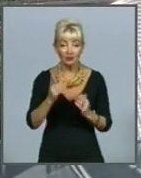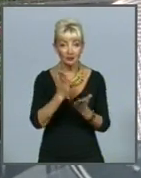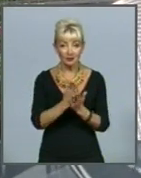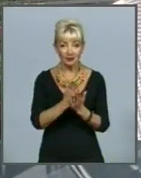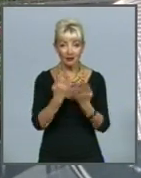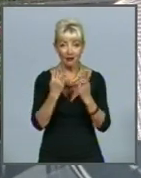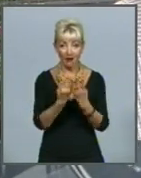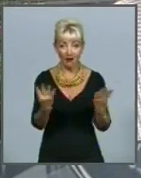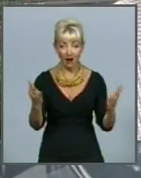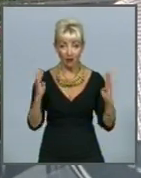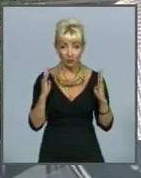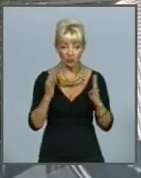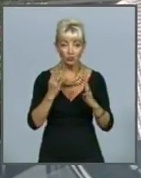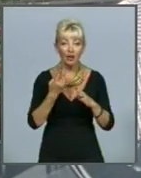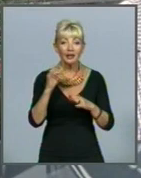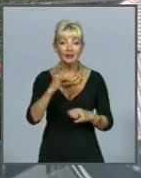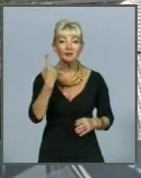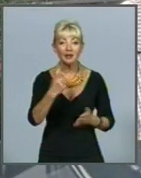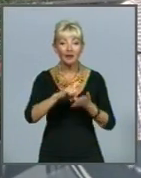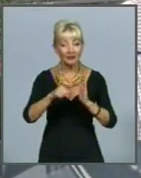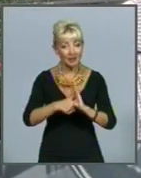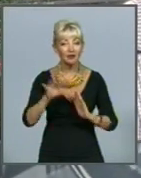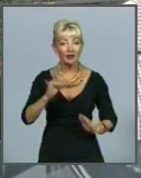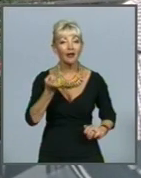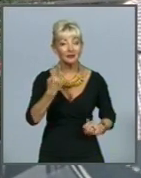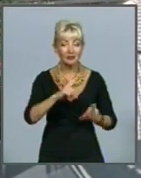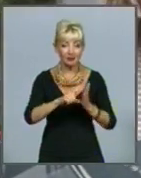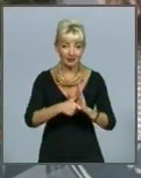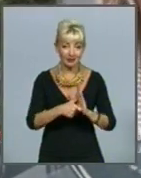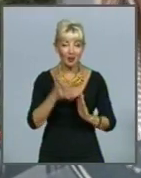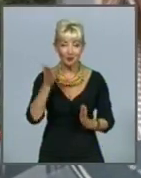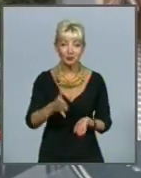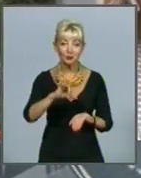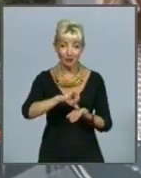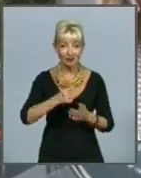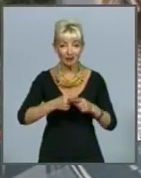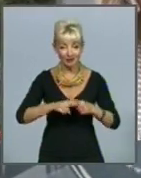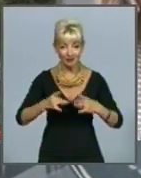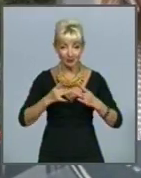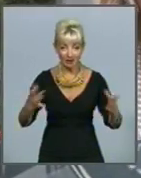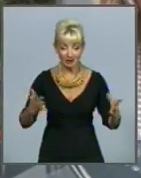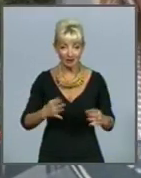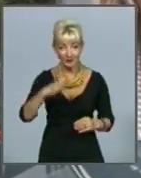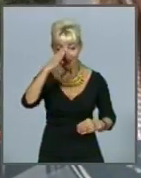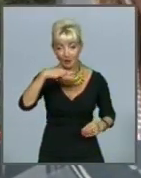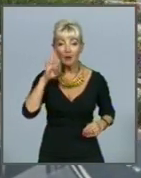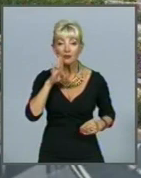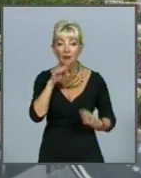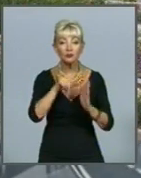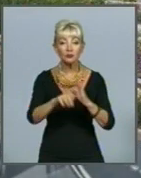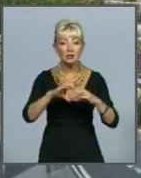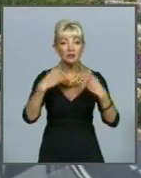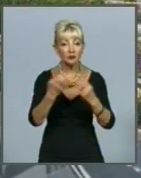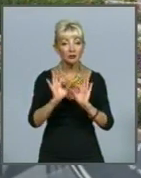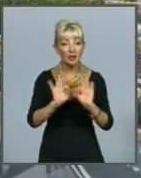саме першачки та 11-класники будуть учасники цього свята. Батьків всередину стадіону, розповідає директор гімназії,